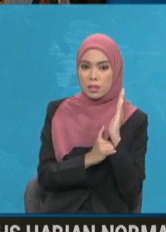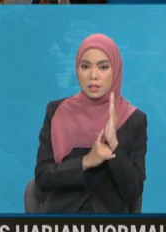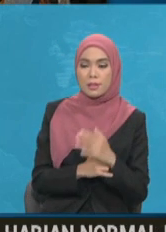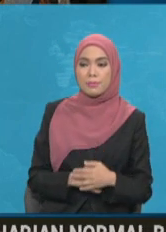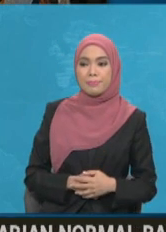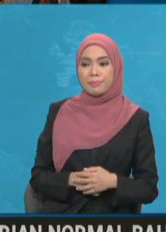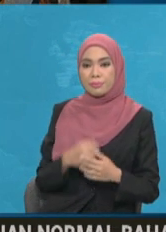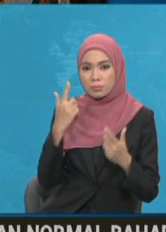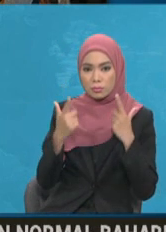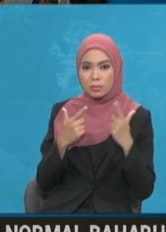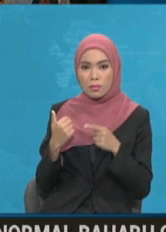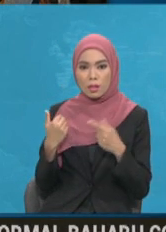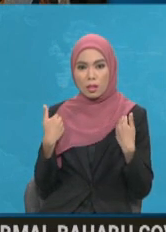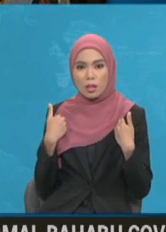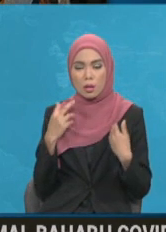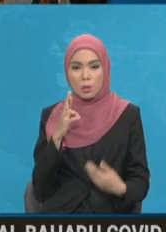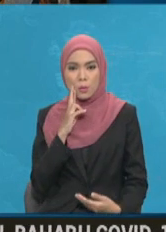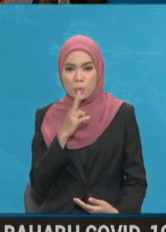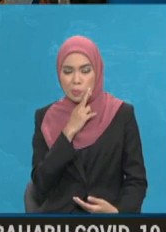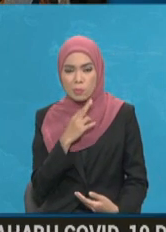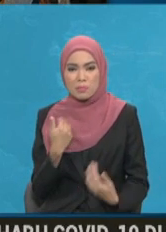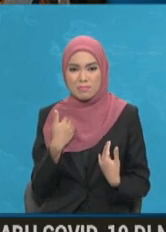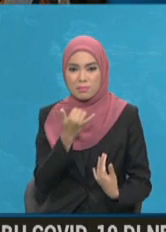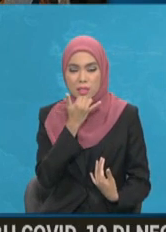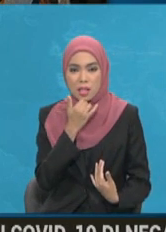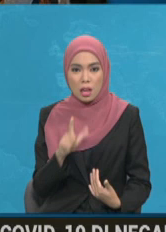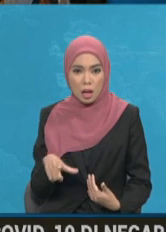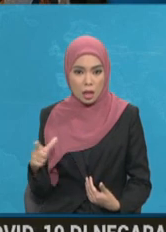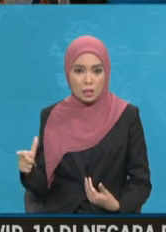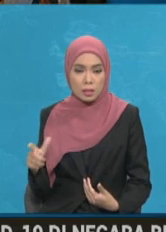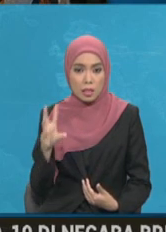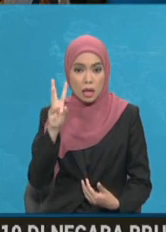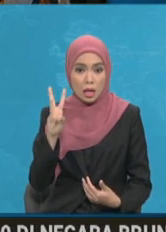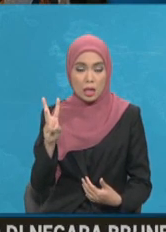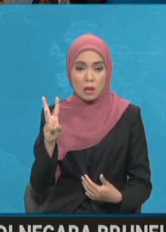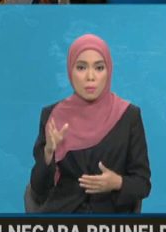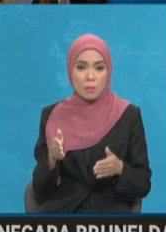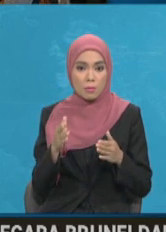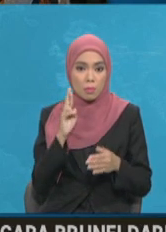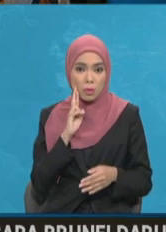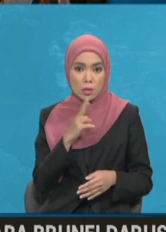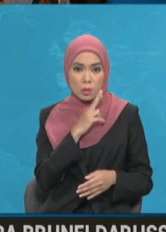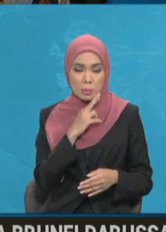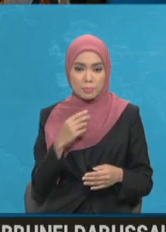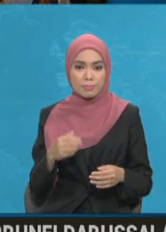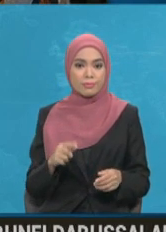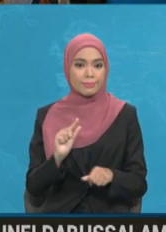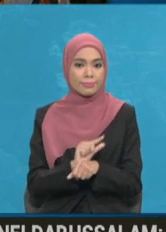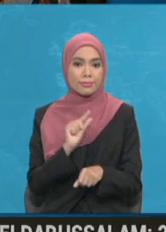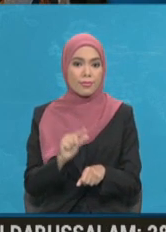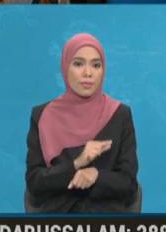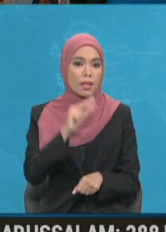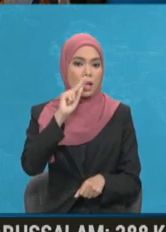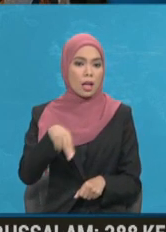beberapa buah premis didapati melakukan kesalahan lain yaitu 6 buah premis menggunakan label atau logo halal majelis agama Islam